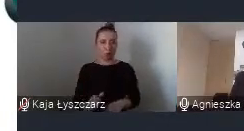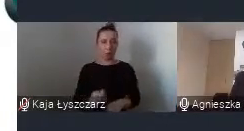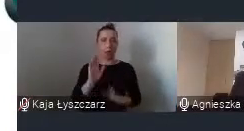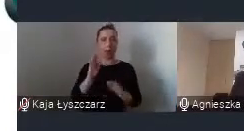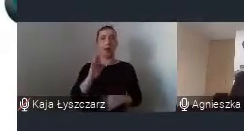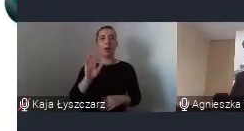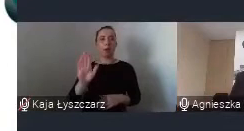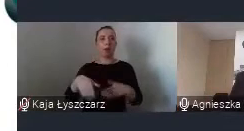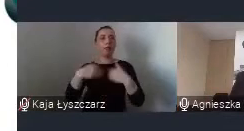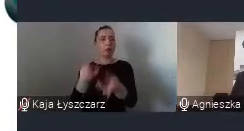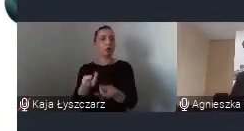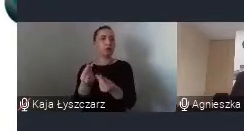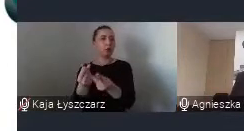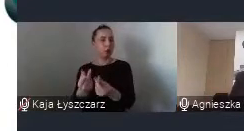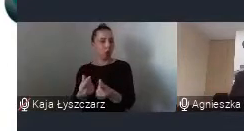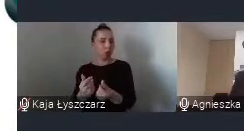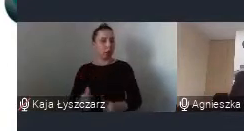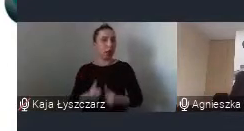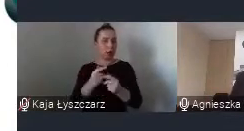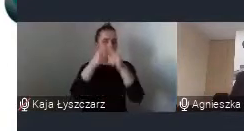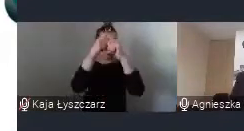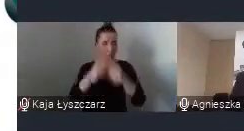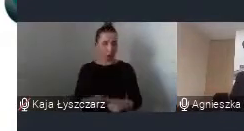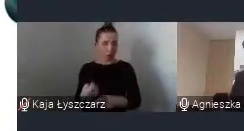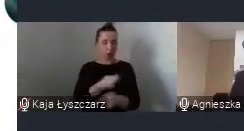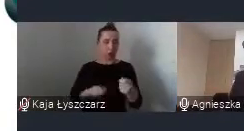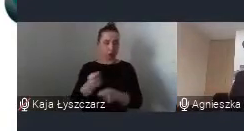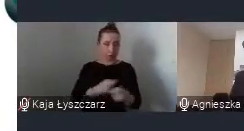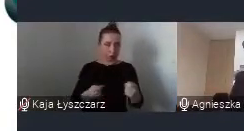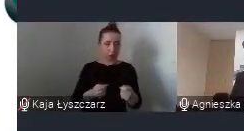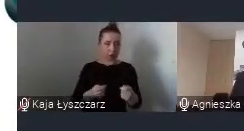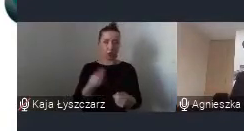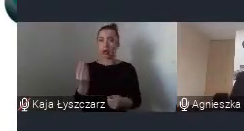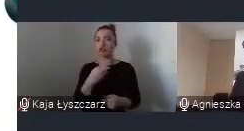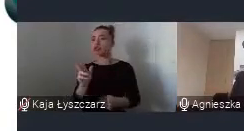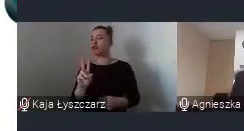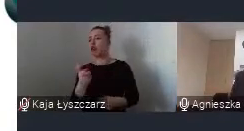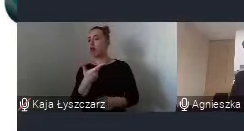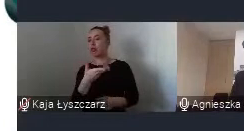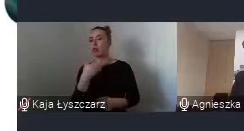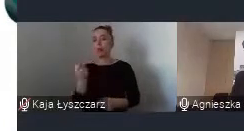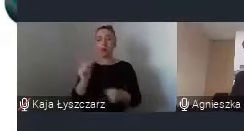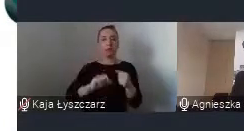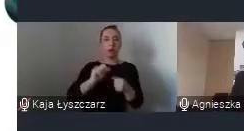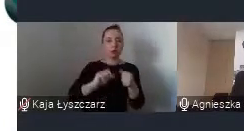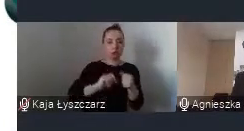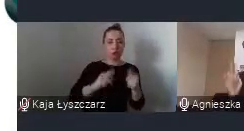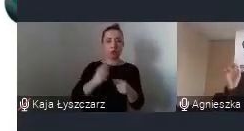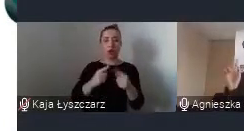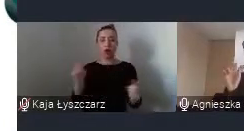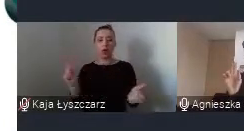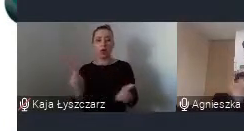na przetestowanie rozwiązań, które są śmiałe, które są niesprawdzone, które są zbyt ryzykowne dla